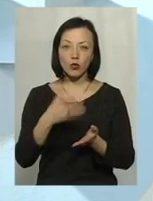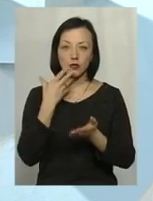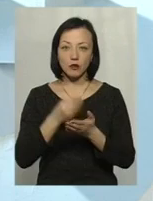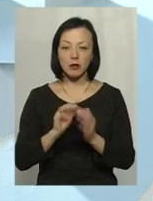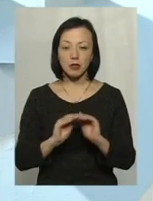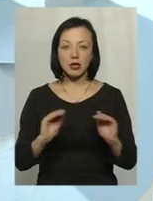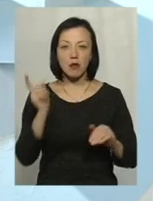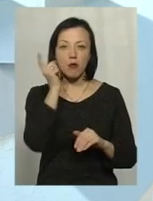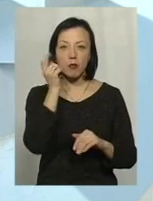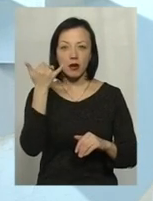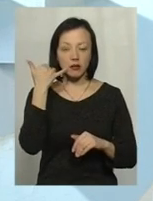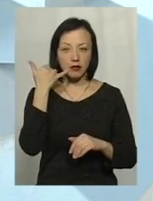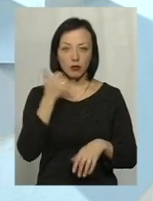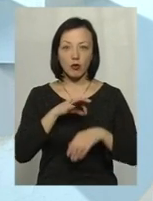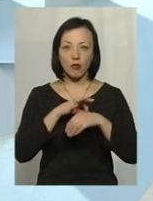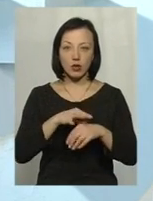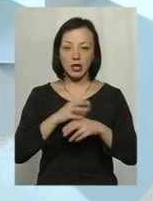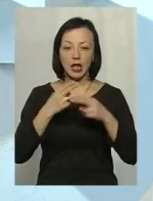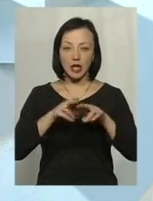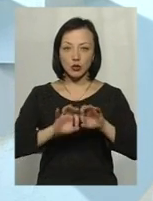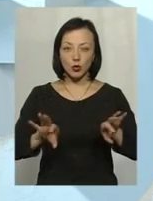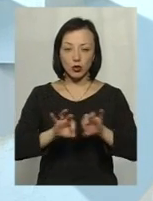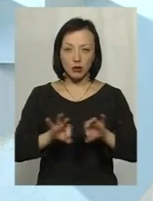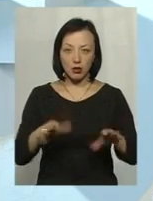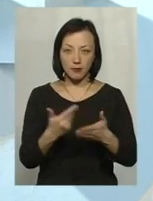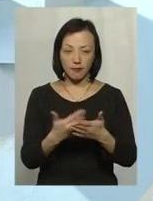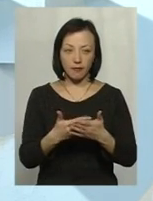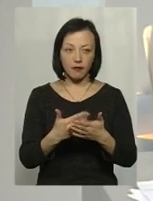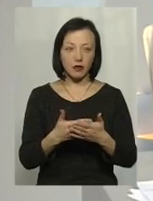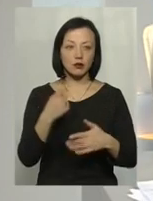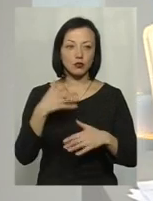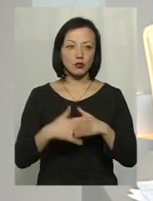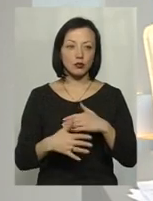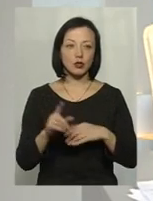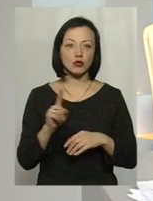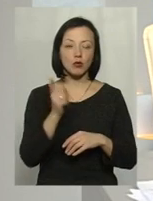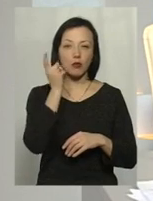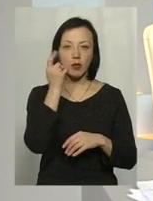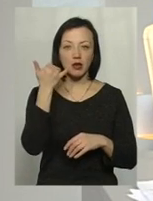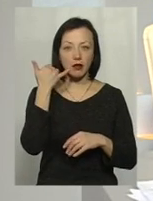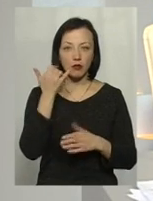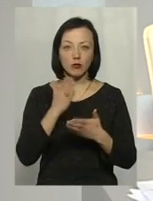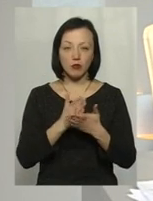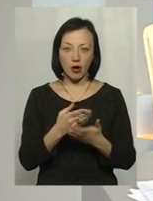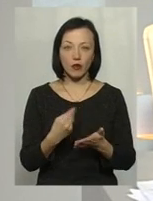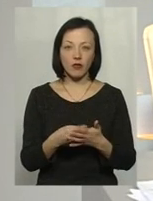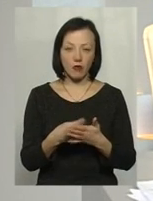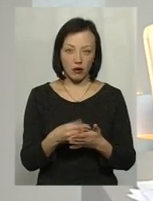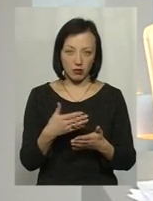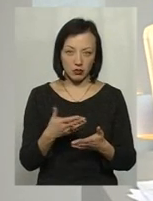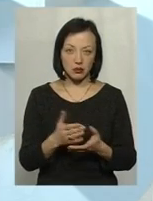мобільні телефони, проводили інструктаж, тому що сьогодні зрозуміло, що мобільні телефони мають певну